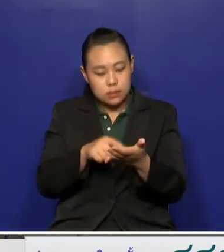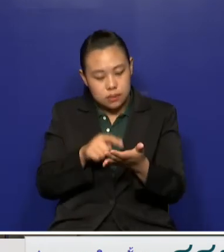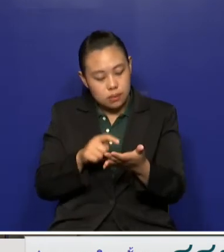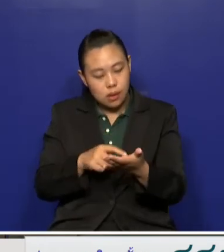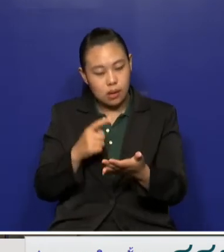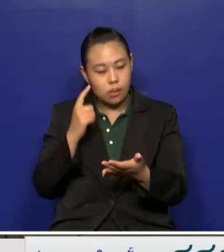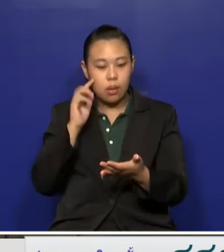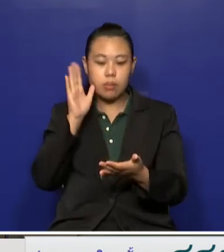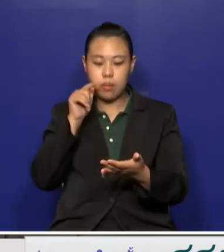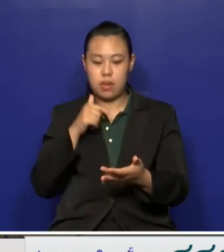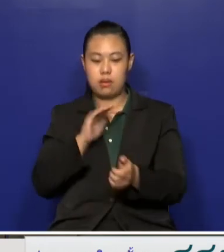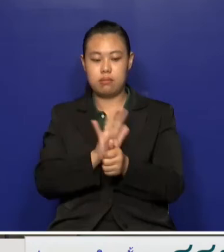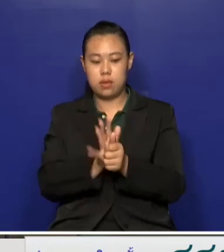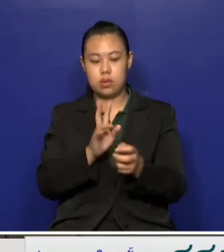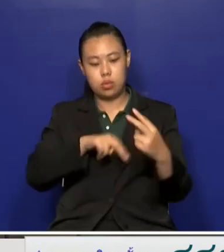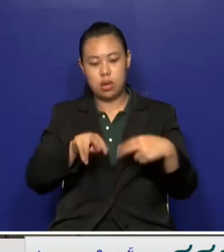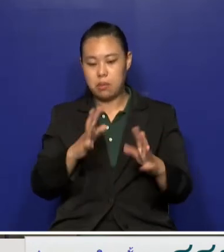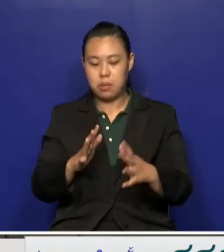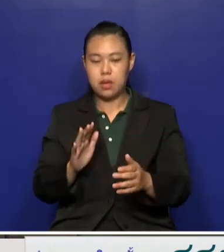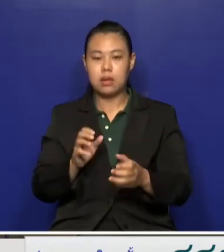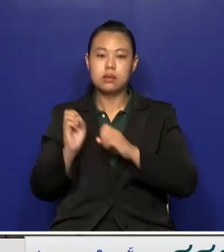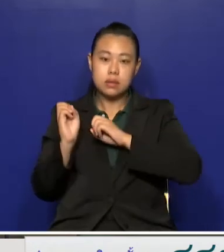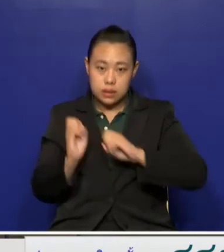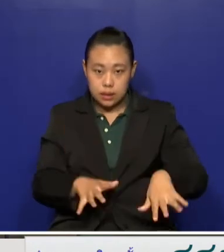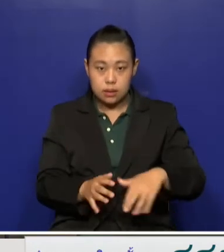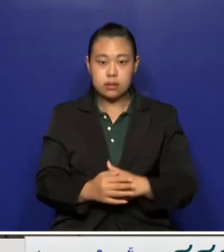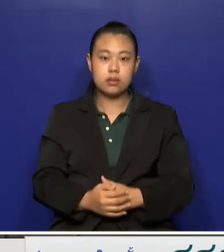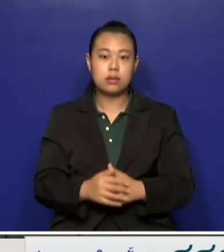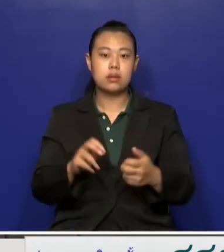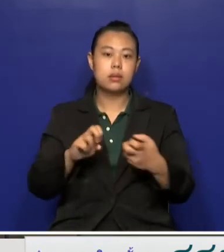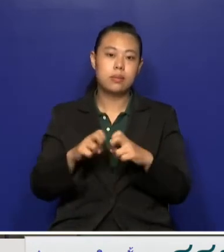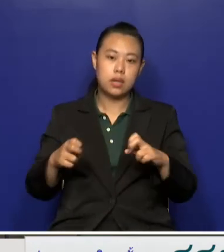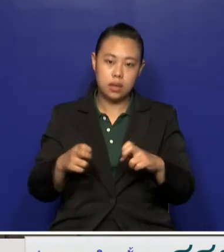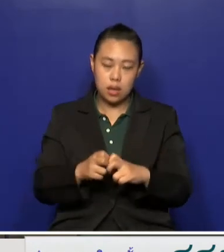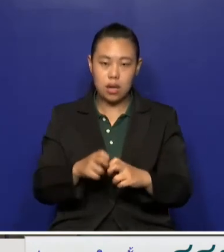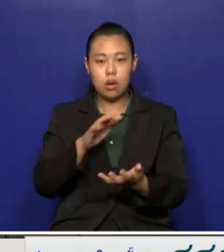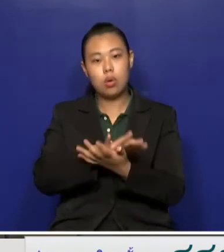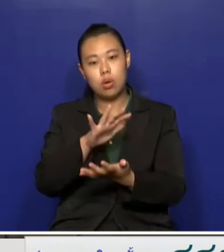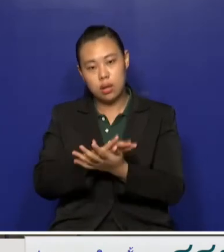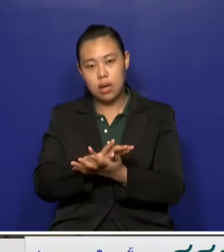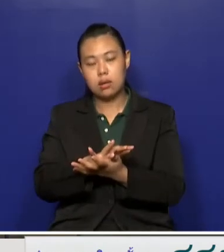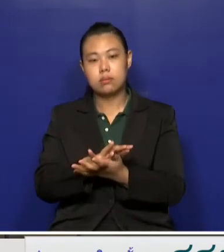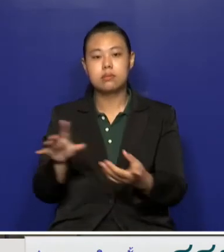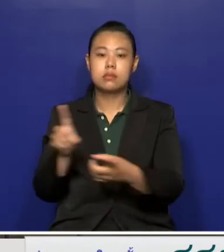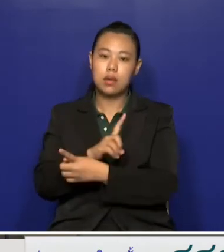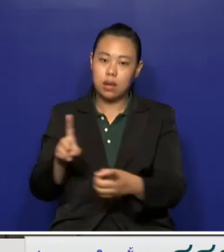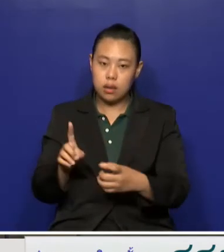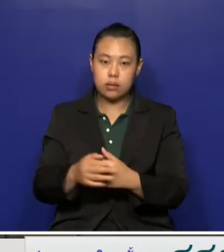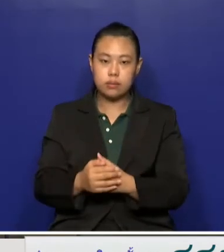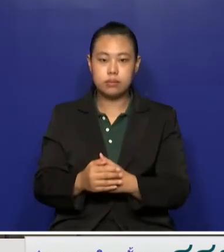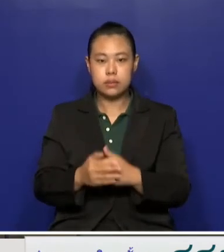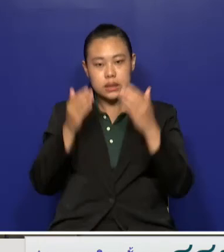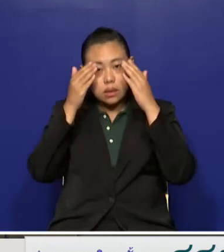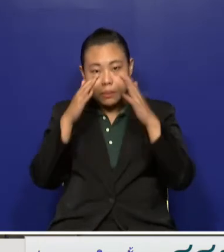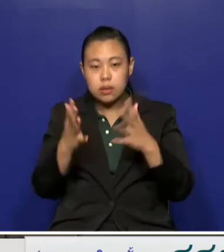ได้อยู่กับพ่อแม่เขาถูกทอดทิ้งเด็กเหล่านี้กลายเป็นปัญหาของโรงเรียนกลายเป็นเด็กที่ไม่มีสมาธิก